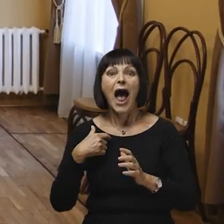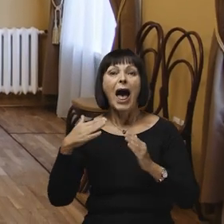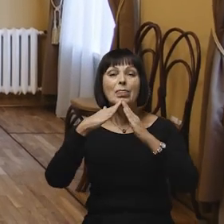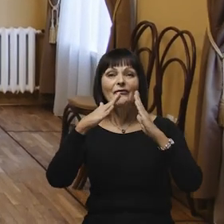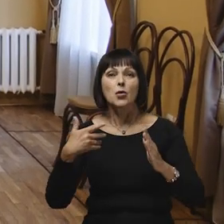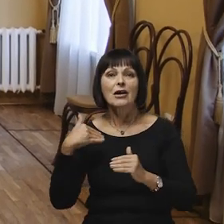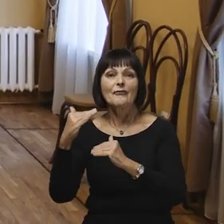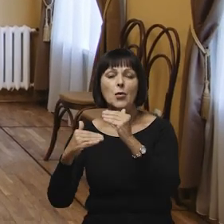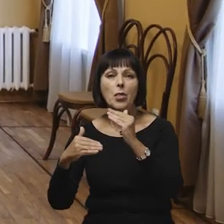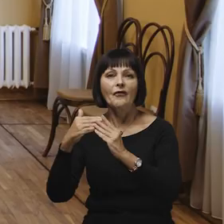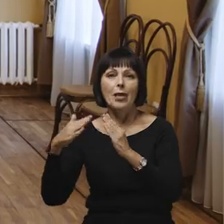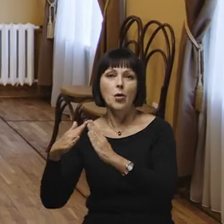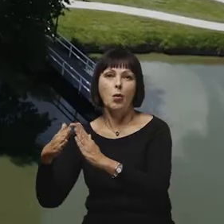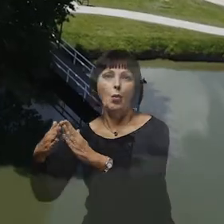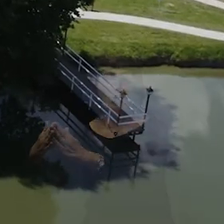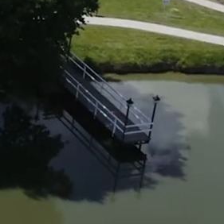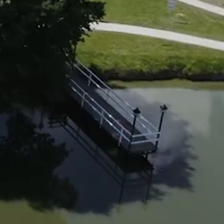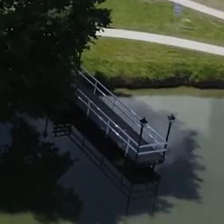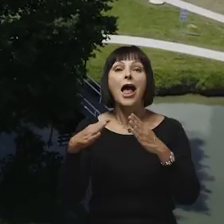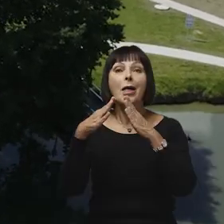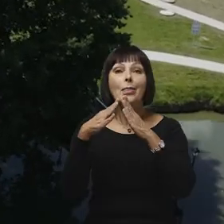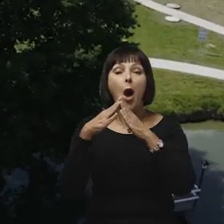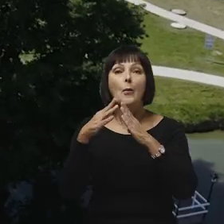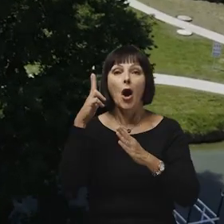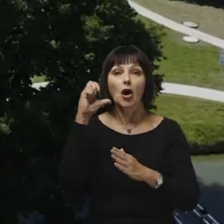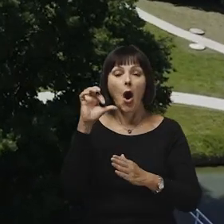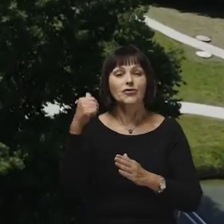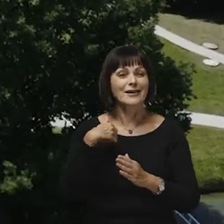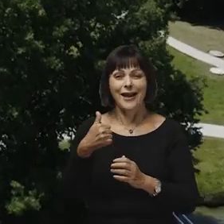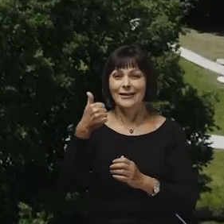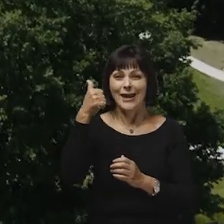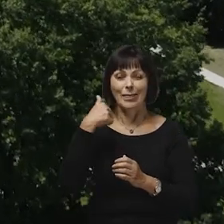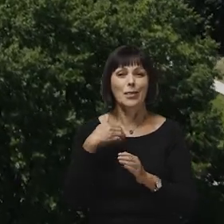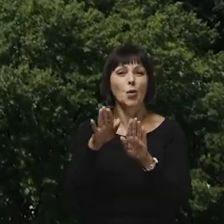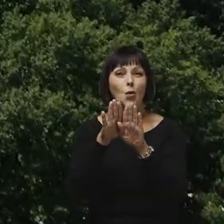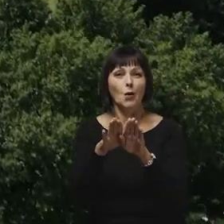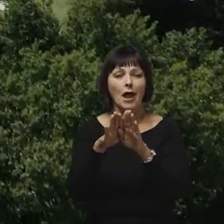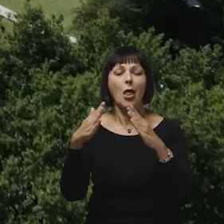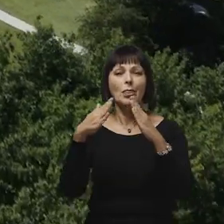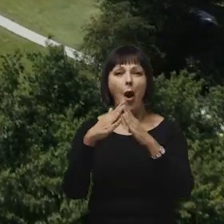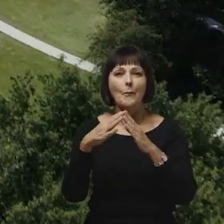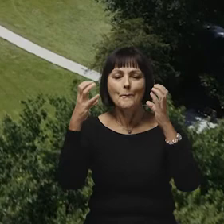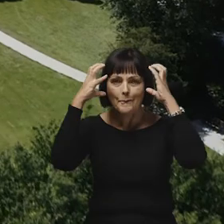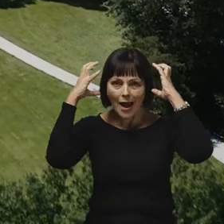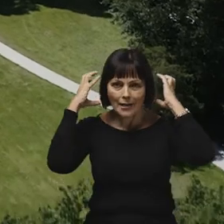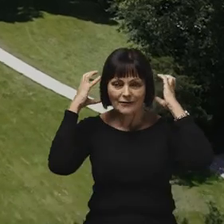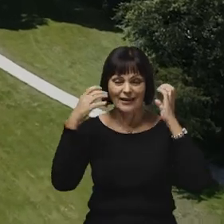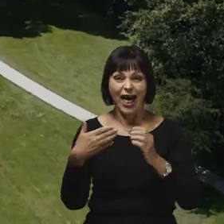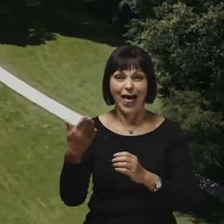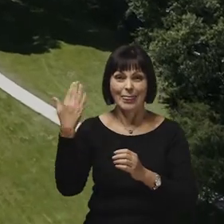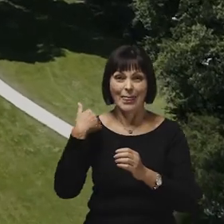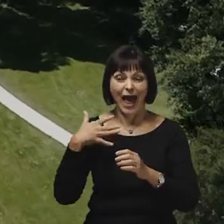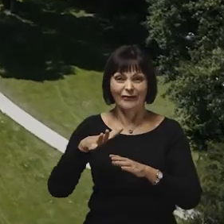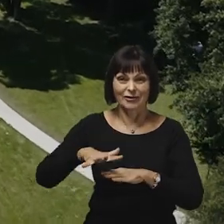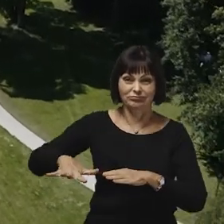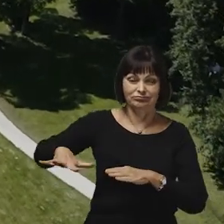dworu wybudowano domki kempingowe. Dwór w Kąśnej jest jedynym zachowanym domem Paderewskiego. Z dawnej